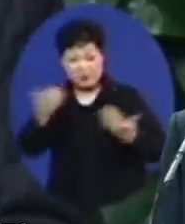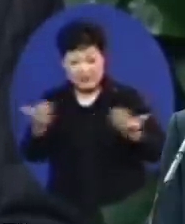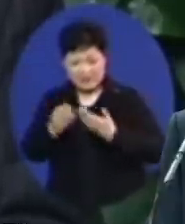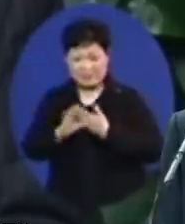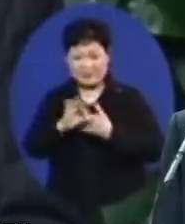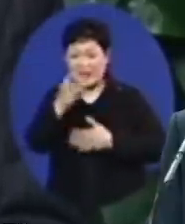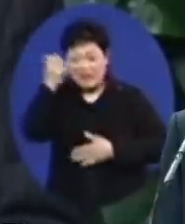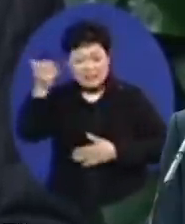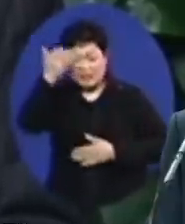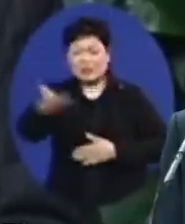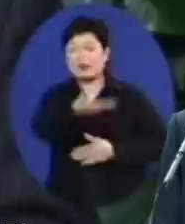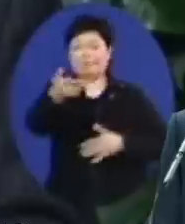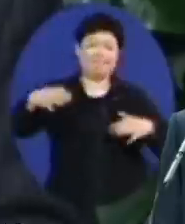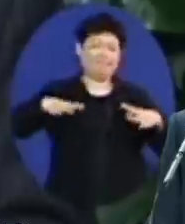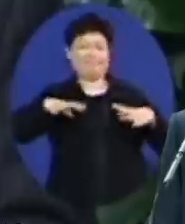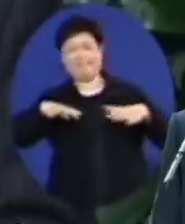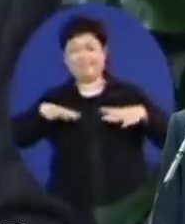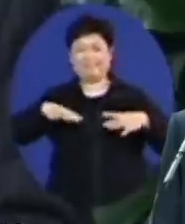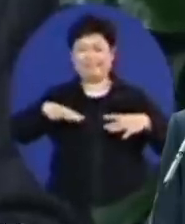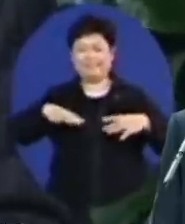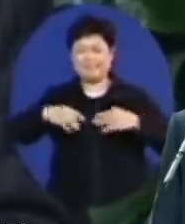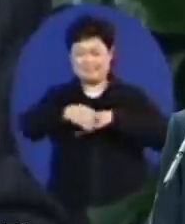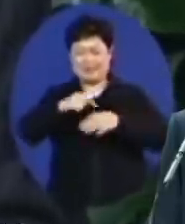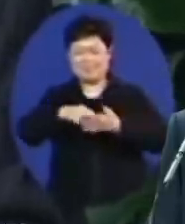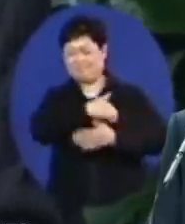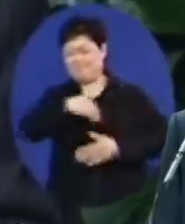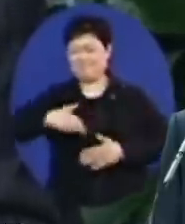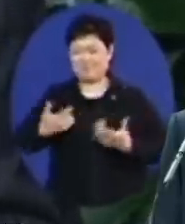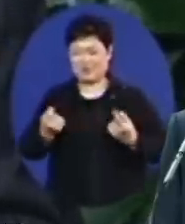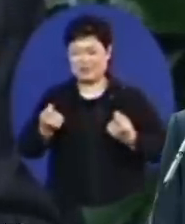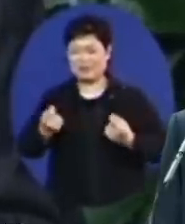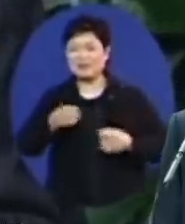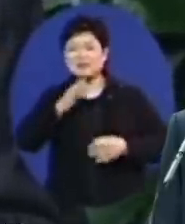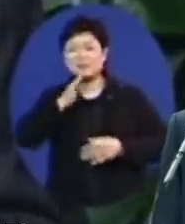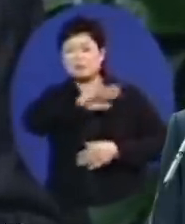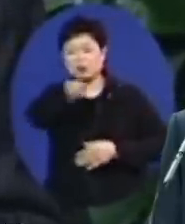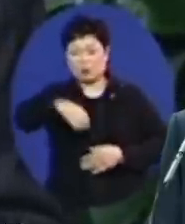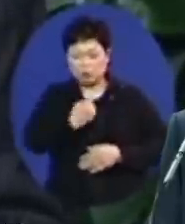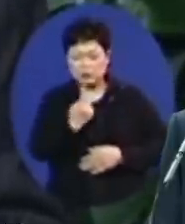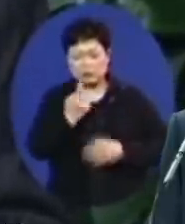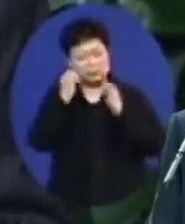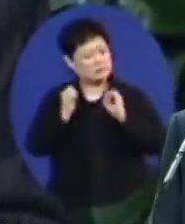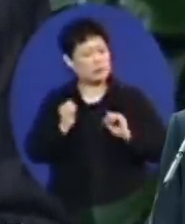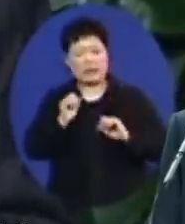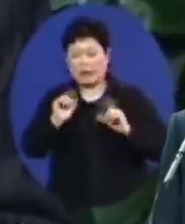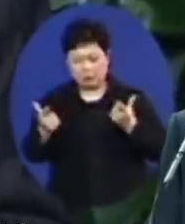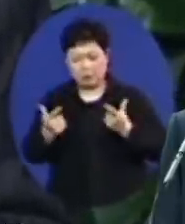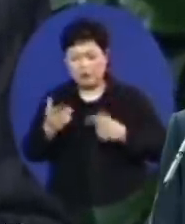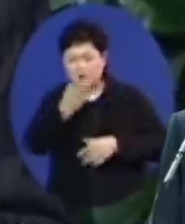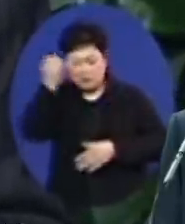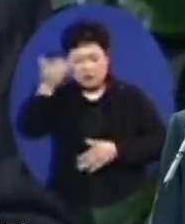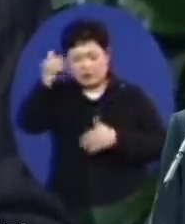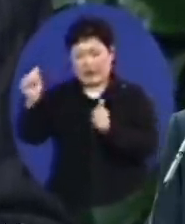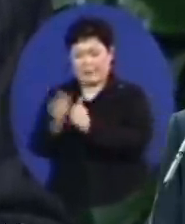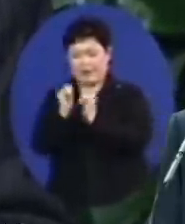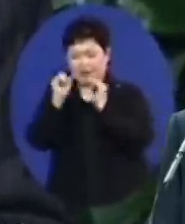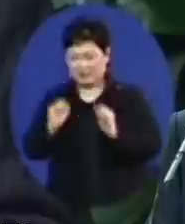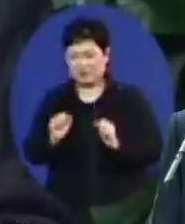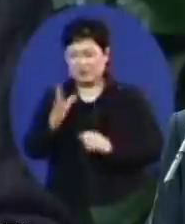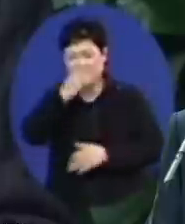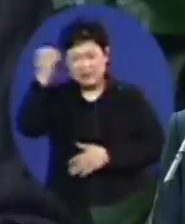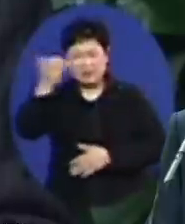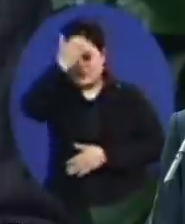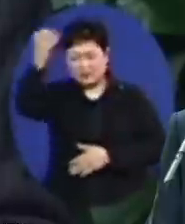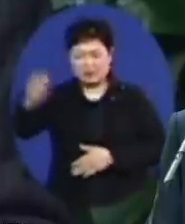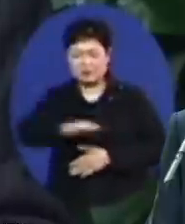성령님이 얼마나 여러분을 자랑스럽게 생각하겠습니까? 우리는 이러나 저러나 혼자 있을 수 없습니다. 성령이 같이 계십니다. 성령이